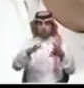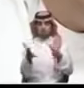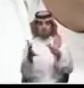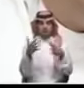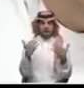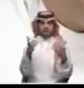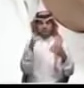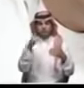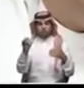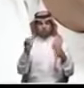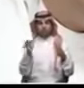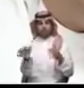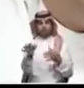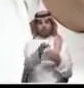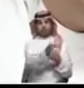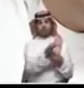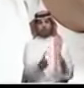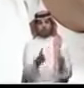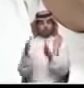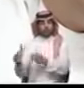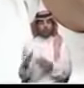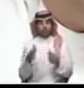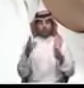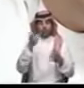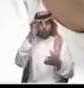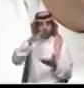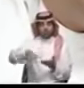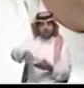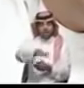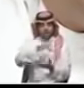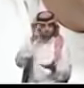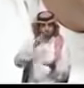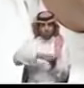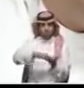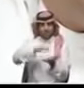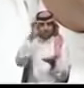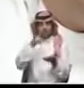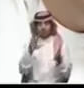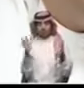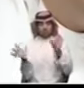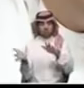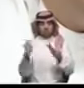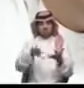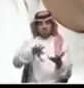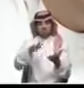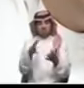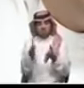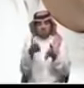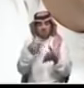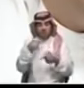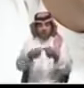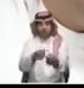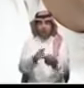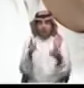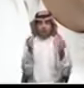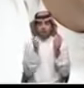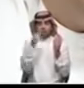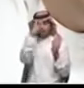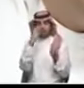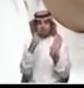خفيفة إلى متوسطة على بعض المناطق. بشكل عام أجواء المملكة ستمر بحالة عدم استقرار بمشيئة الله من يوم غد وتستمر معنا